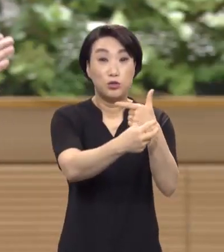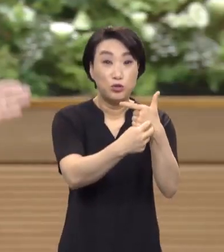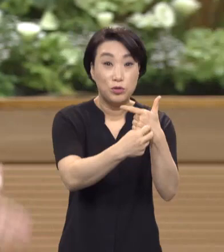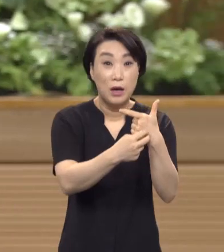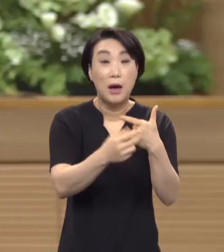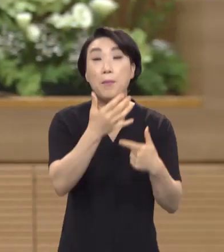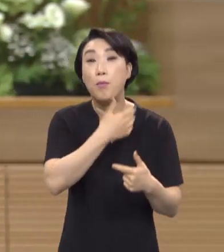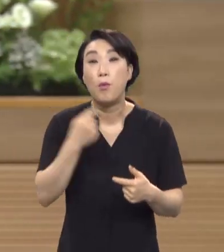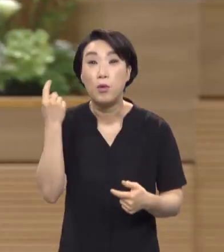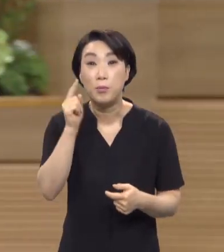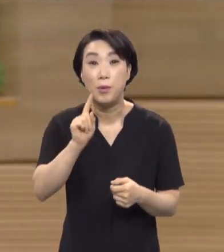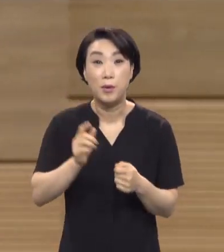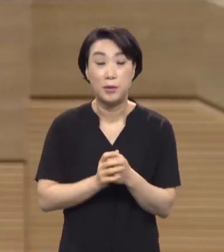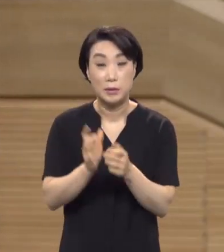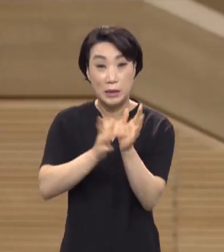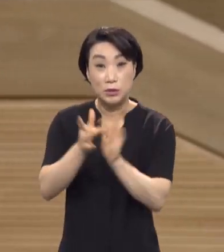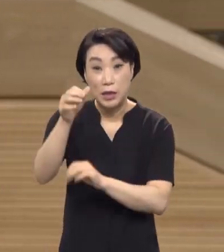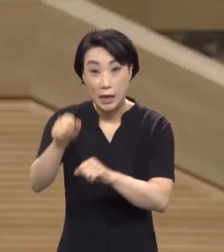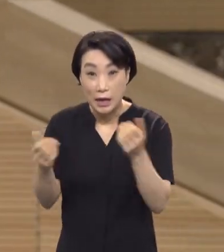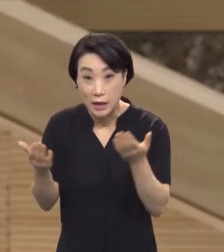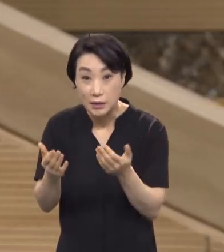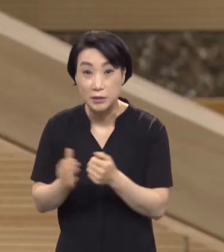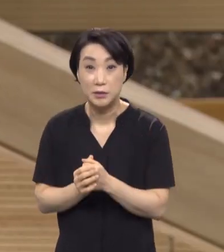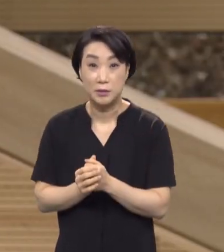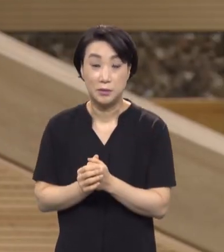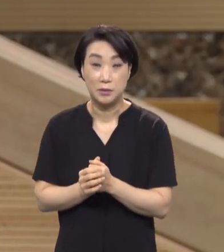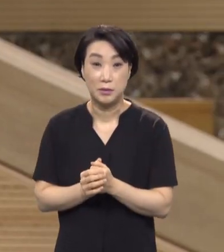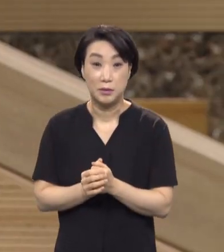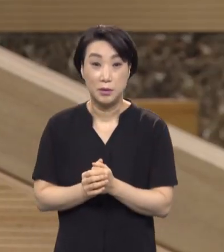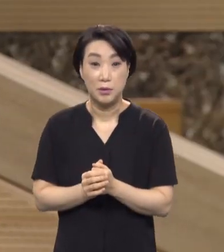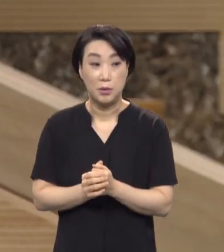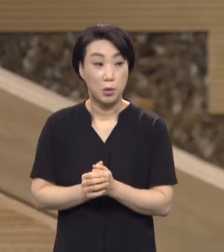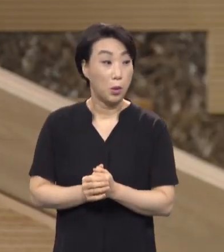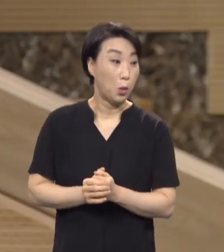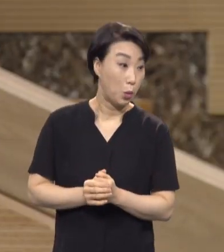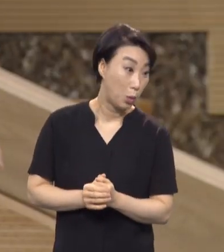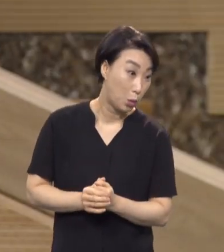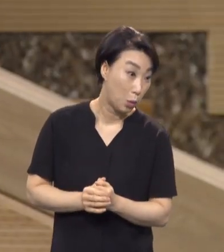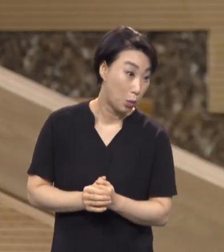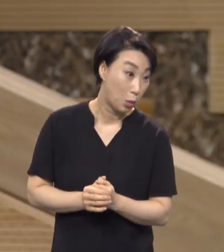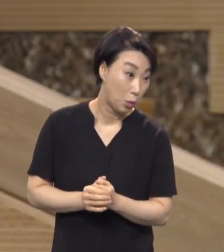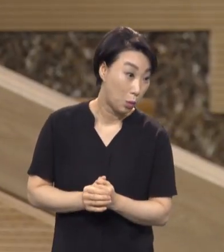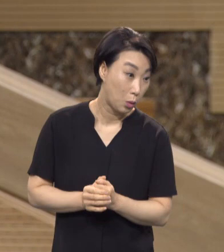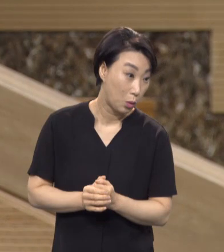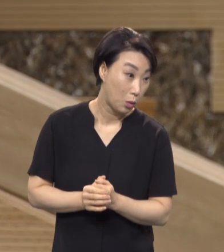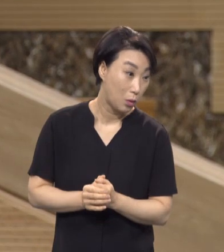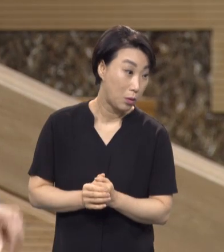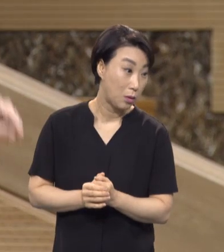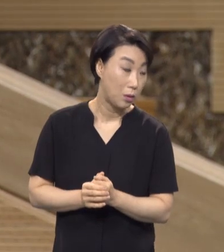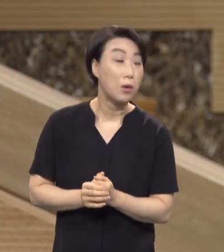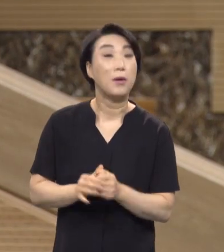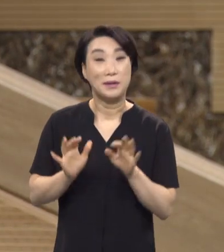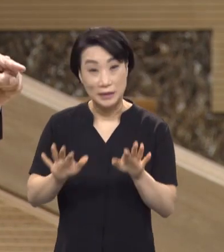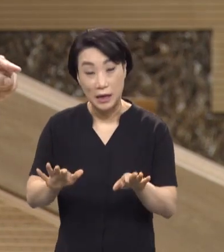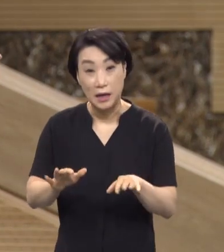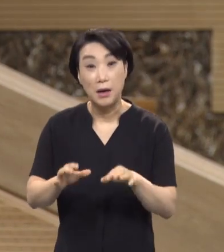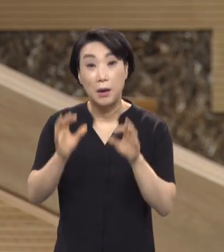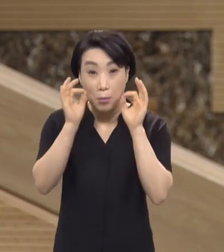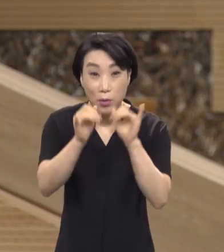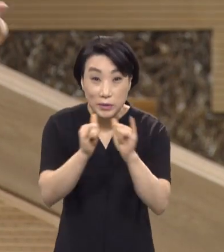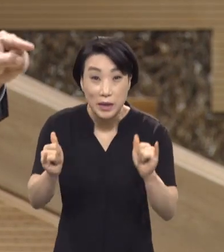역시 예수님의 행하신 일을 이렇게 밖에서 보면서 본